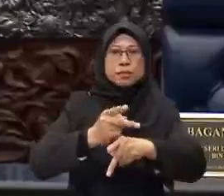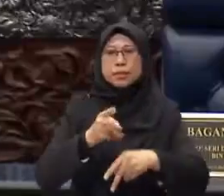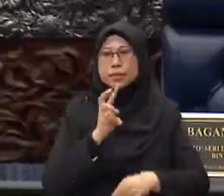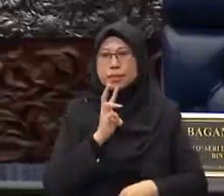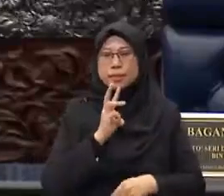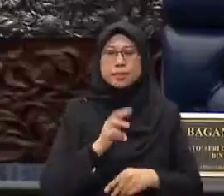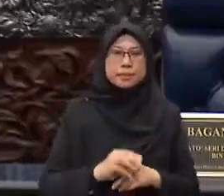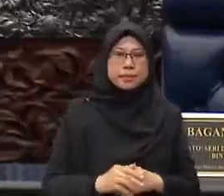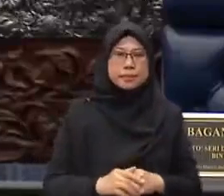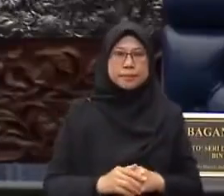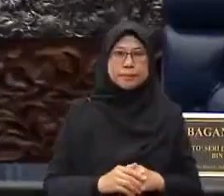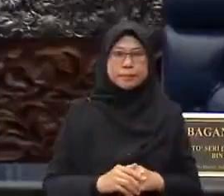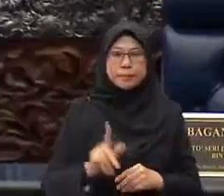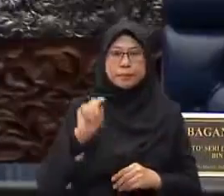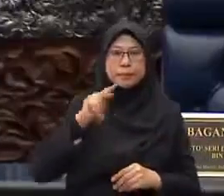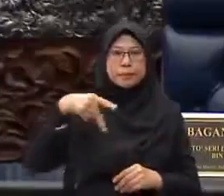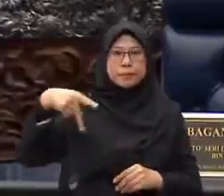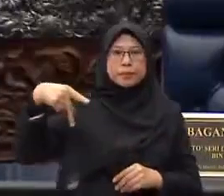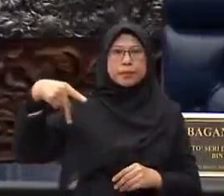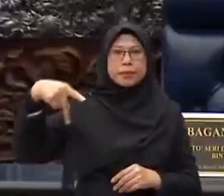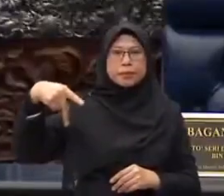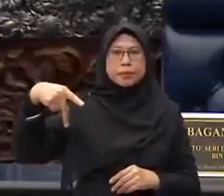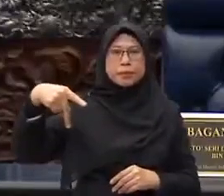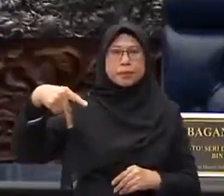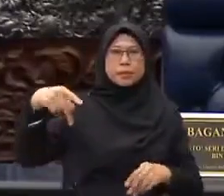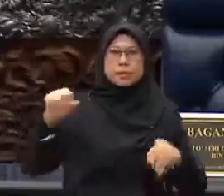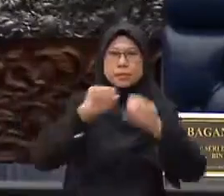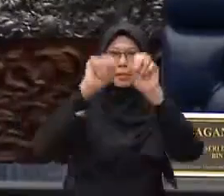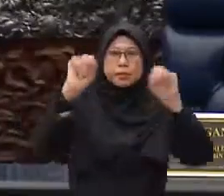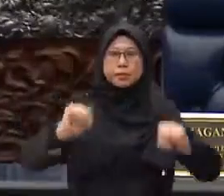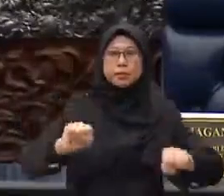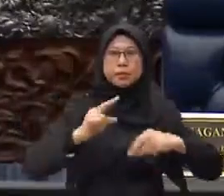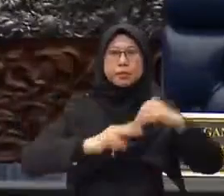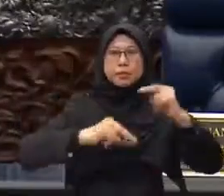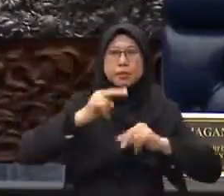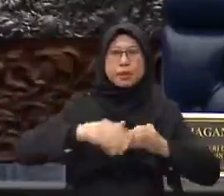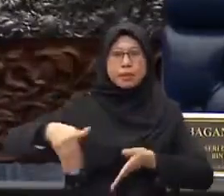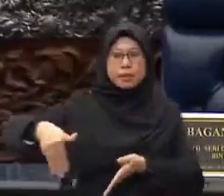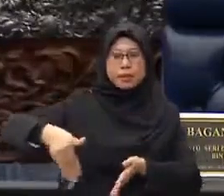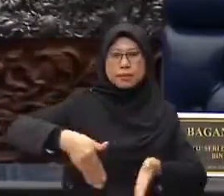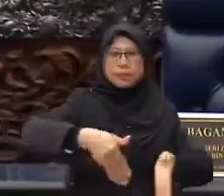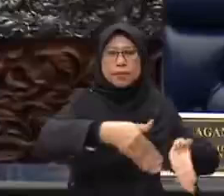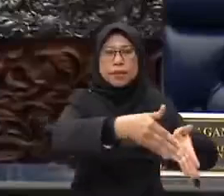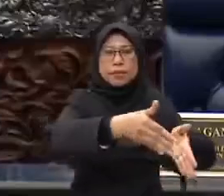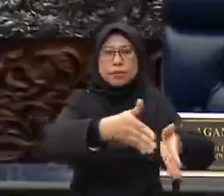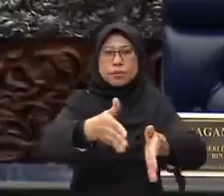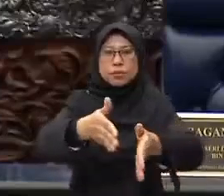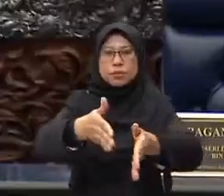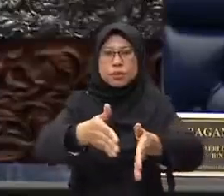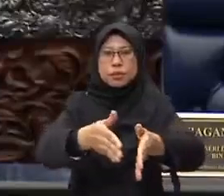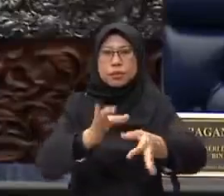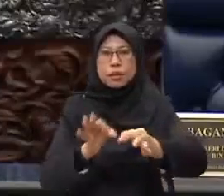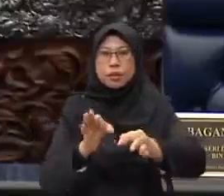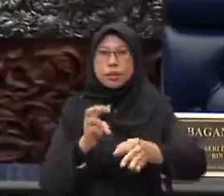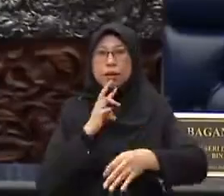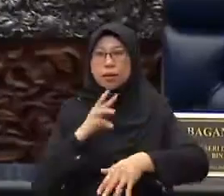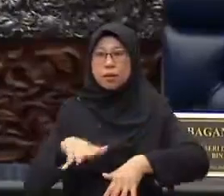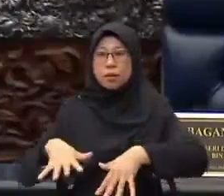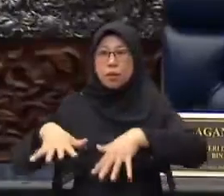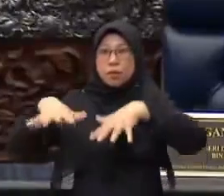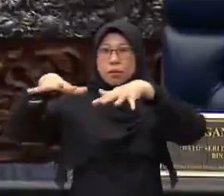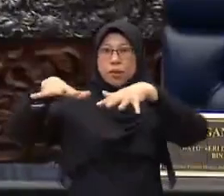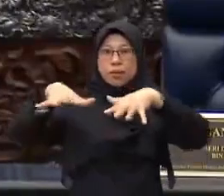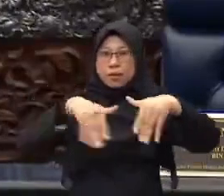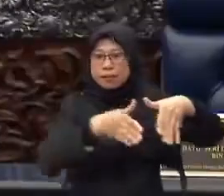singkatannya TS yang merupakan satu sistem tangungan yang dibina di tebian sungai untuk menerima lebihan air sungai Khususnya